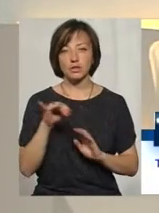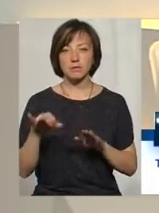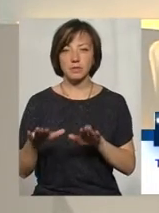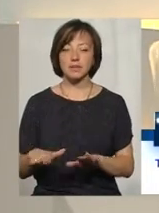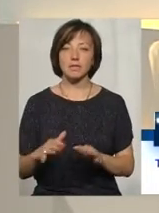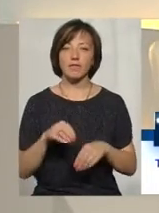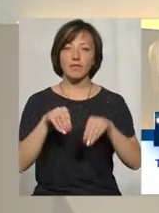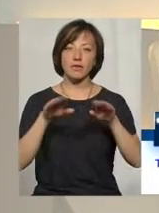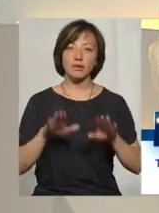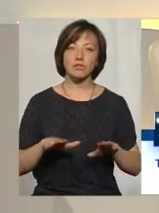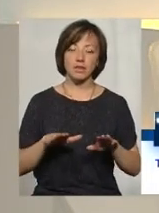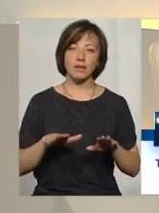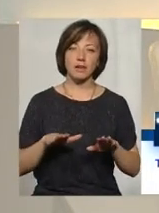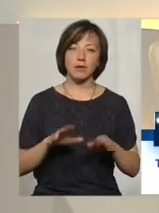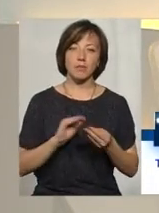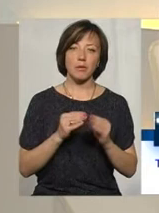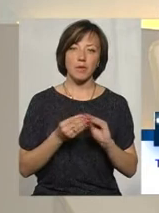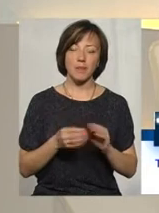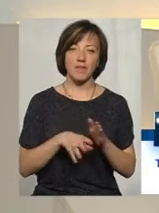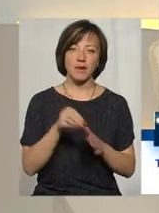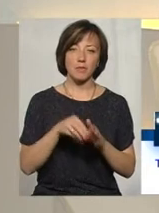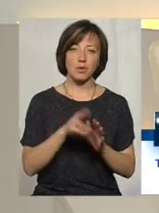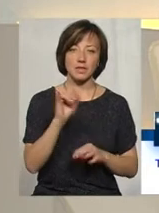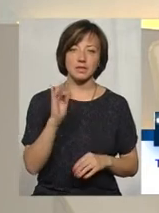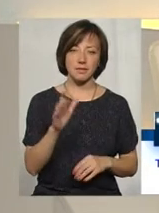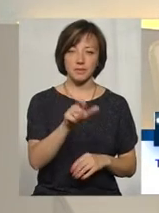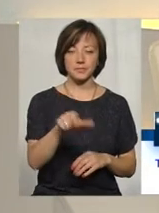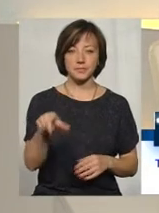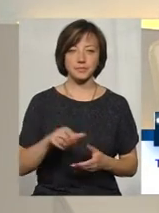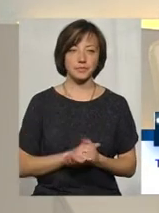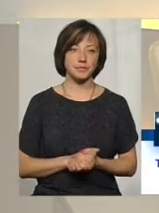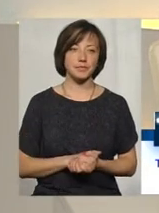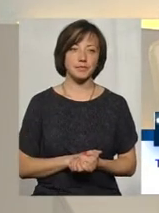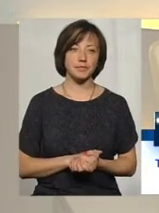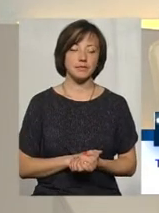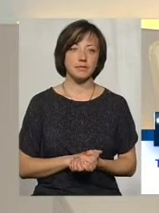місце для вирішення проблем виборців. Слухаємо вас, говоріть, будь ласка.